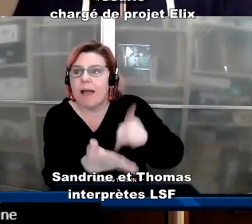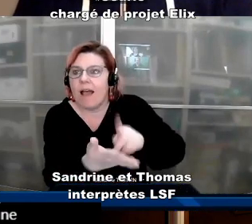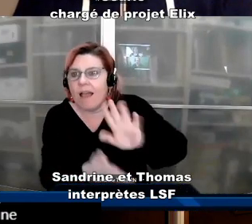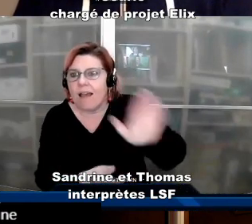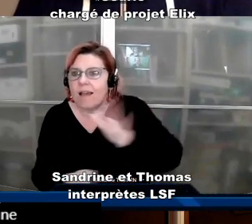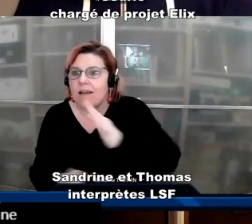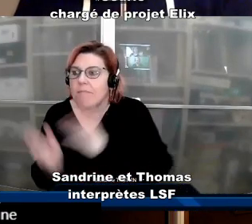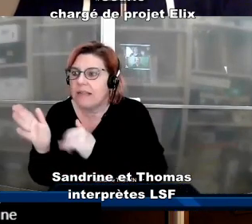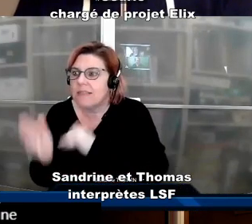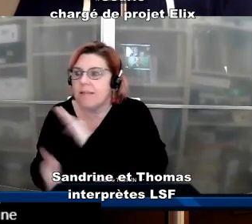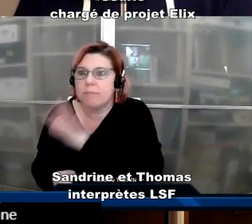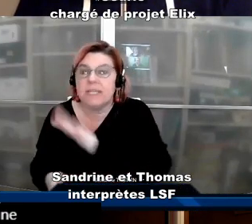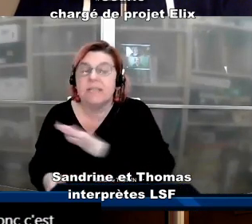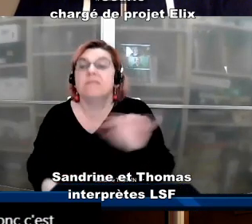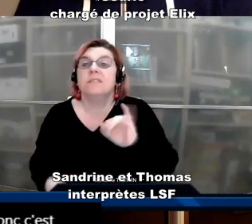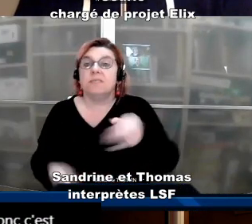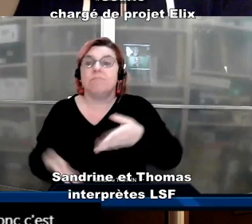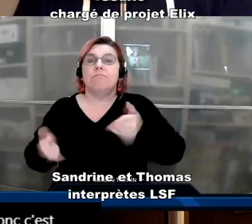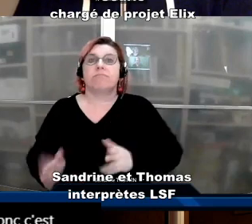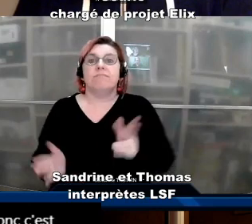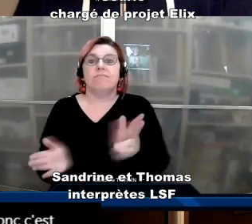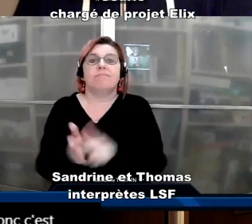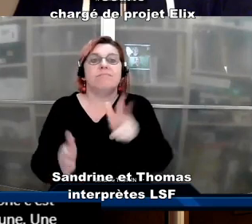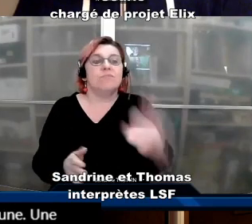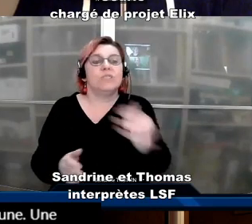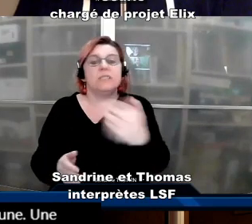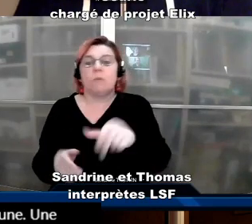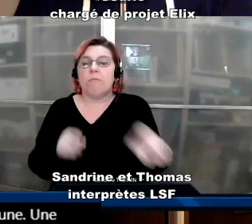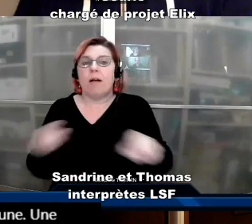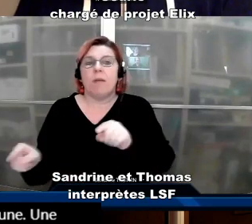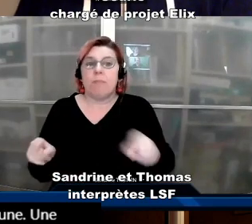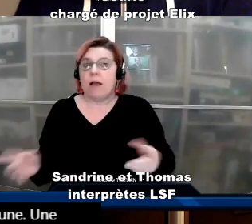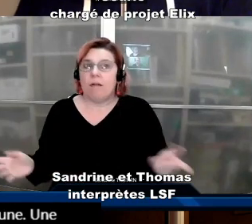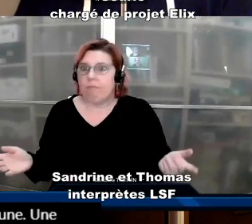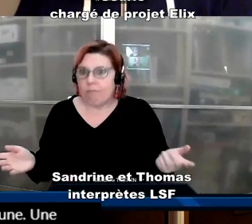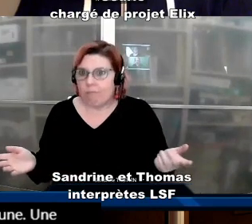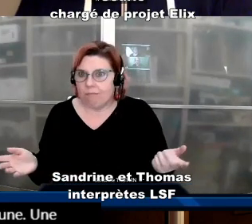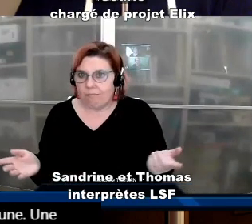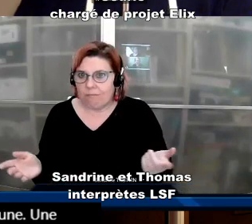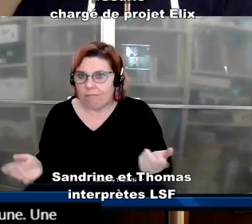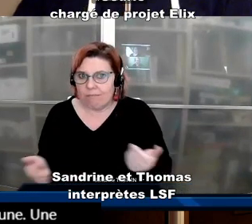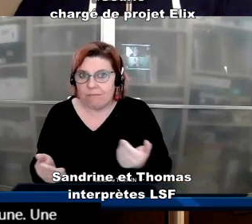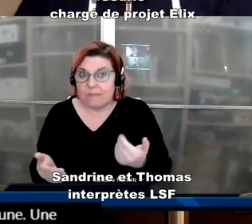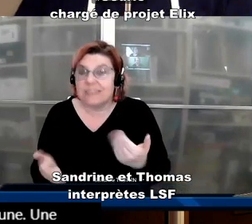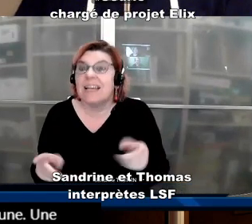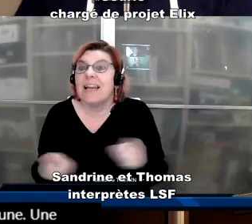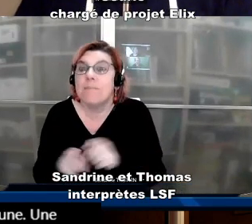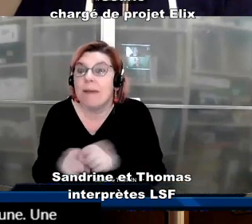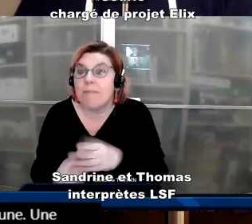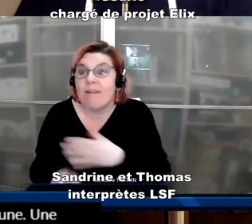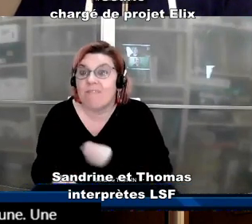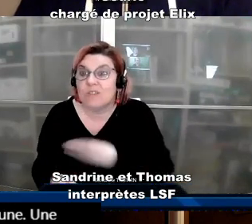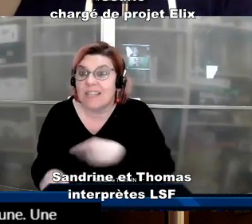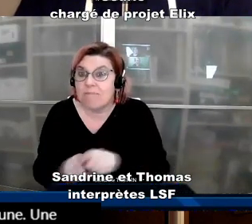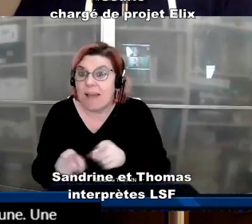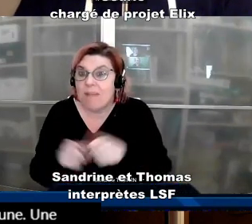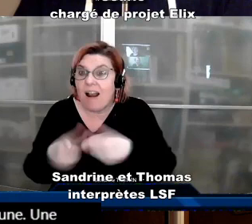dire on valide, en fait, c'est le même problème que le pain au chocolat et la chocolatine, c'est-à-dire que